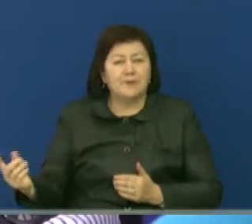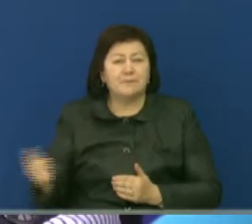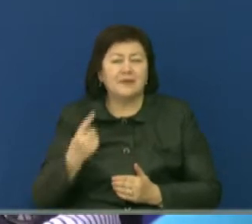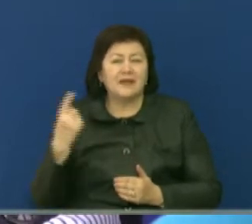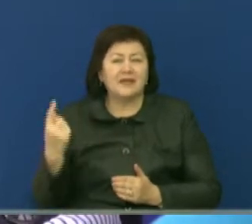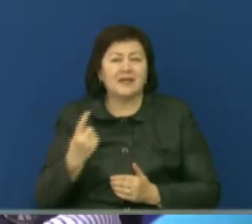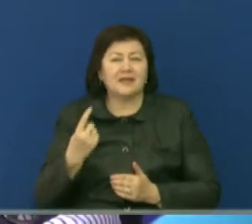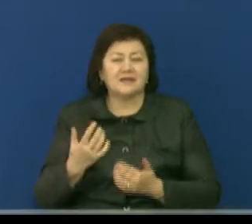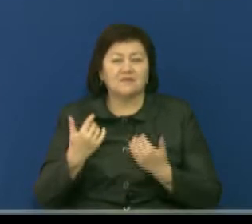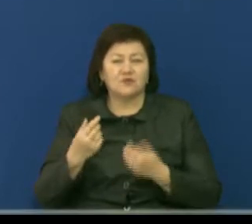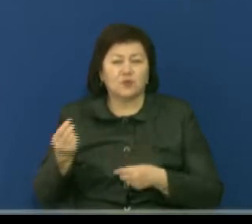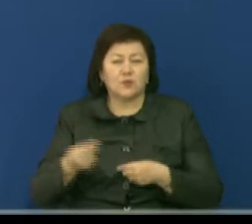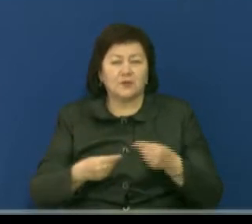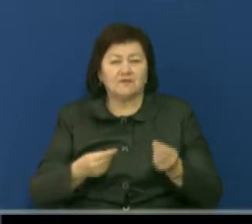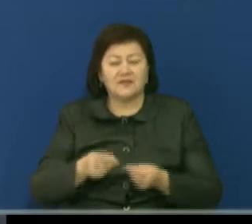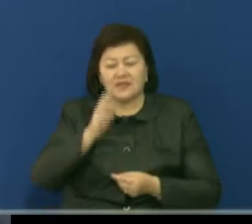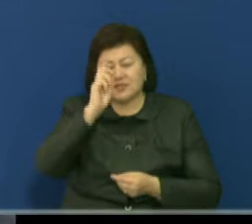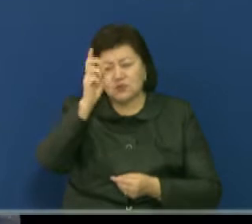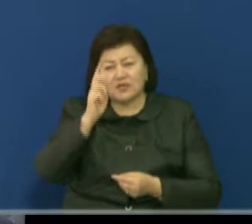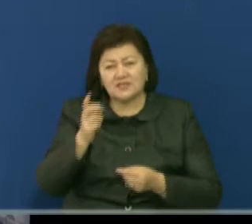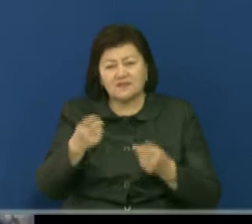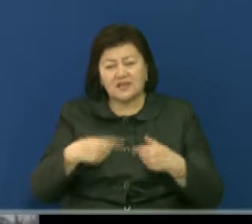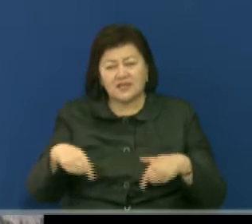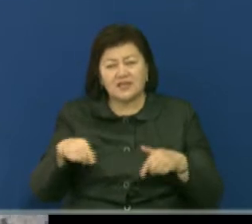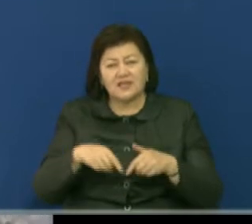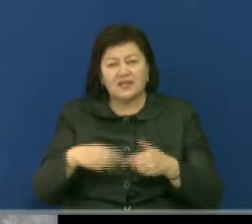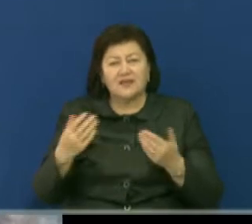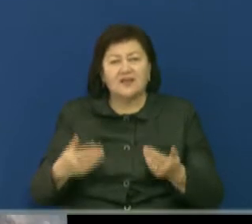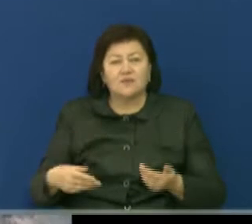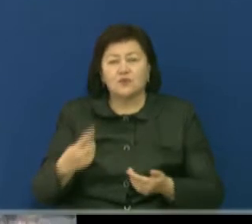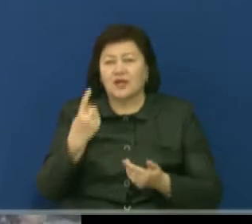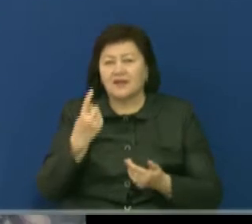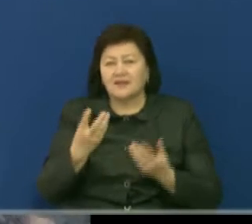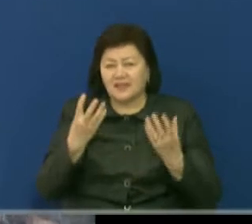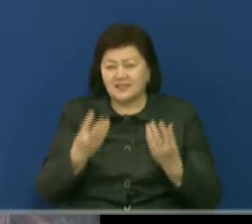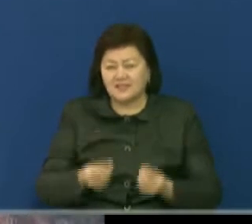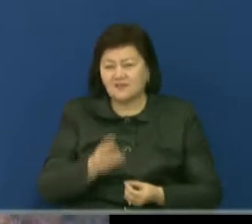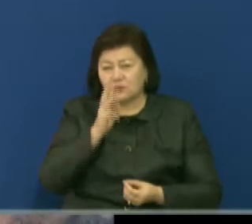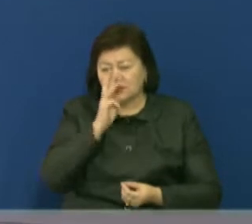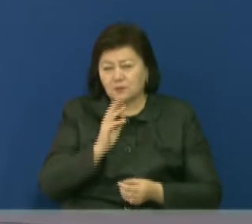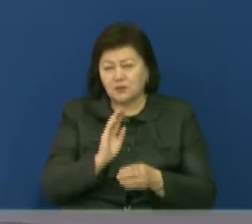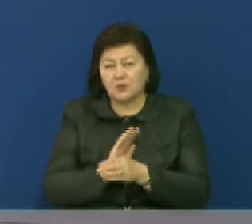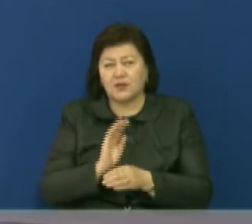акиматов, управлений, государственных учреждений всех уровней области перечисляют однодневную заработную плату.